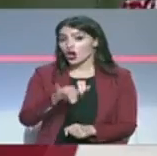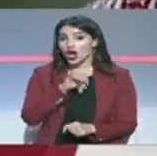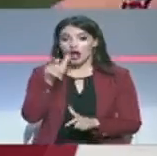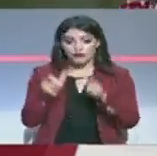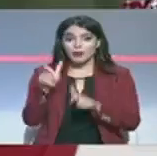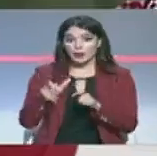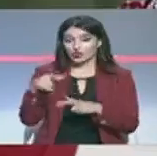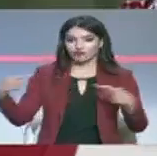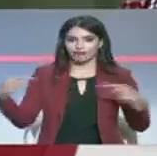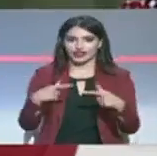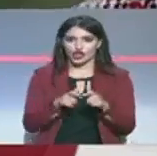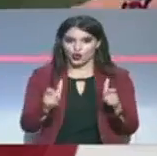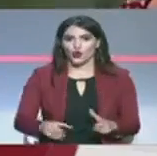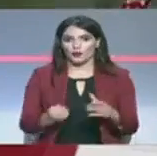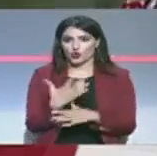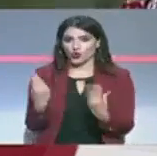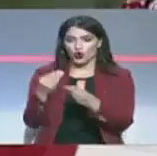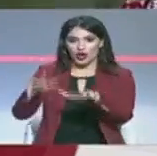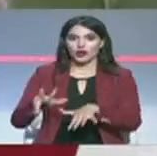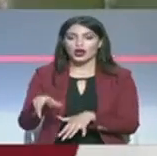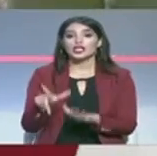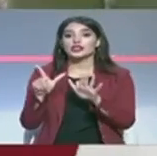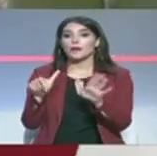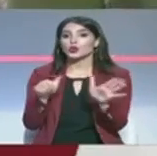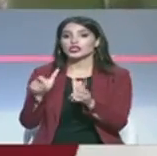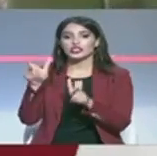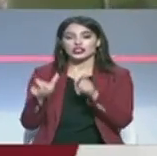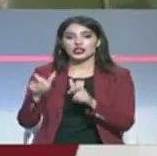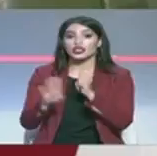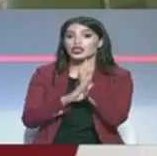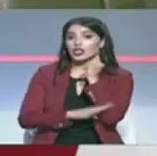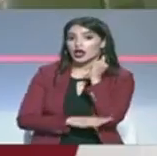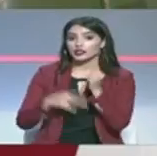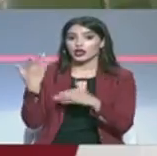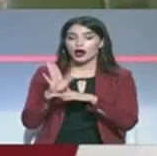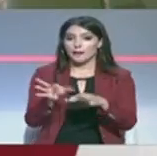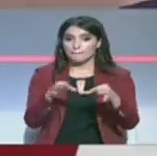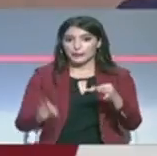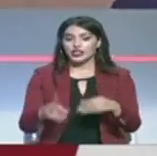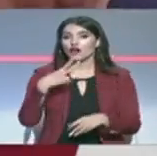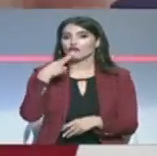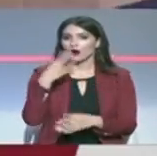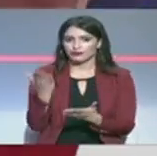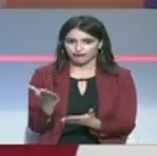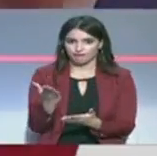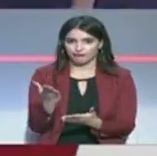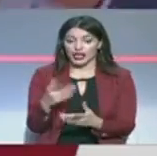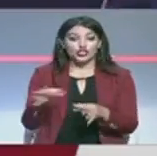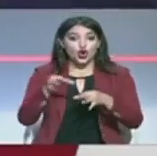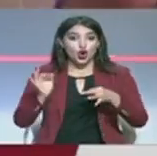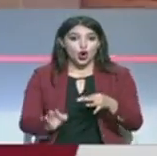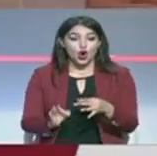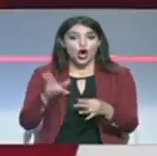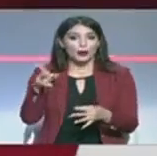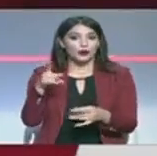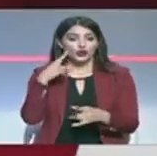لها معارضين في البرلمان وهم 67 نائبا وفق نتائج الرسمية لعملية التصويت. نتائج يرتب